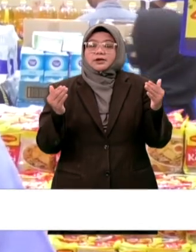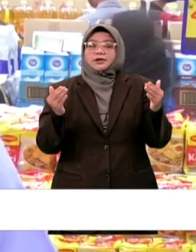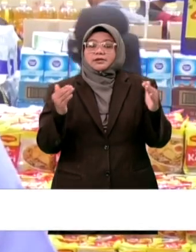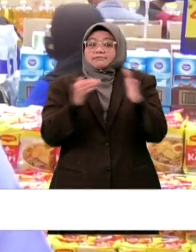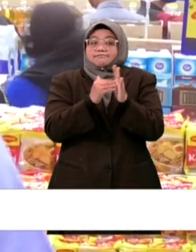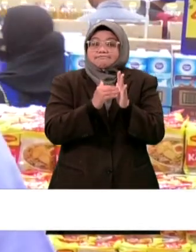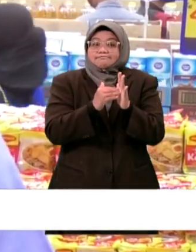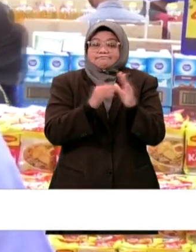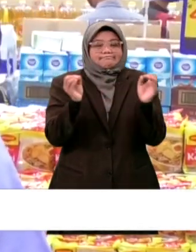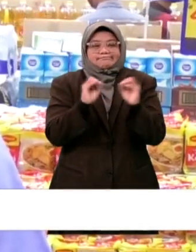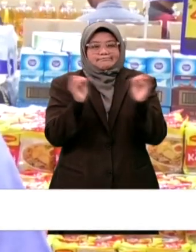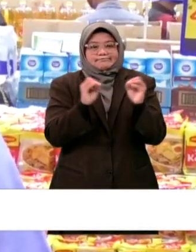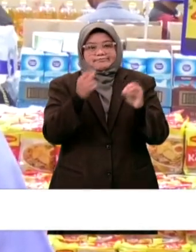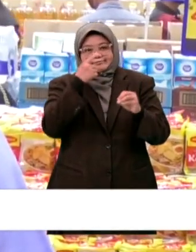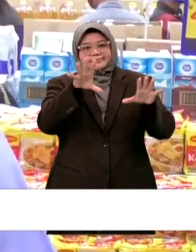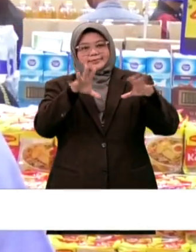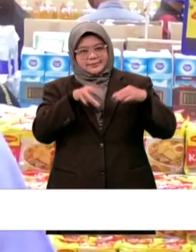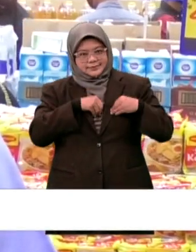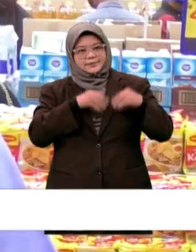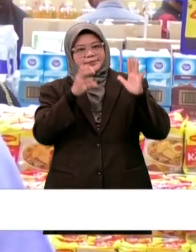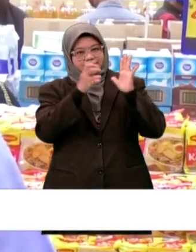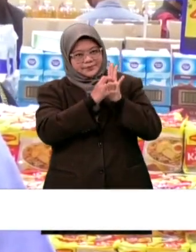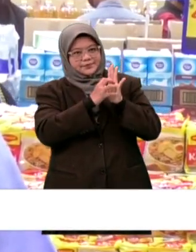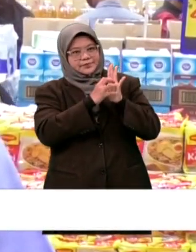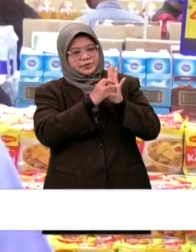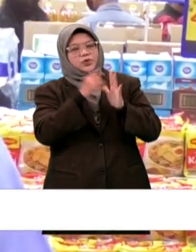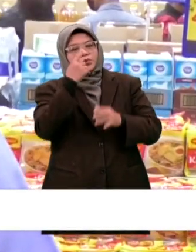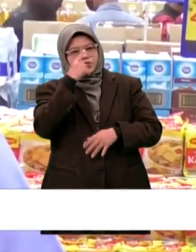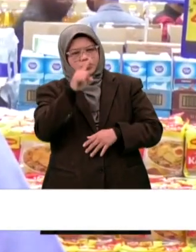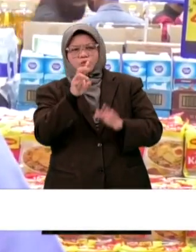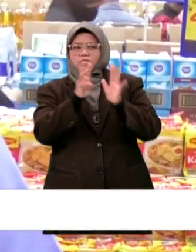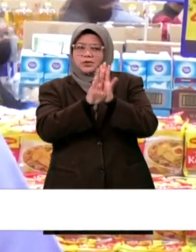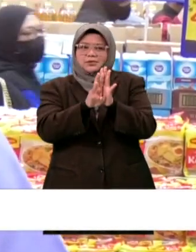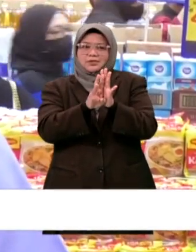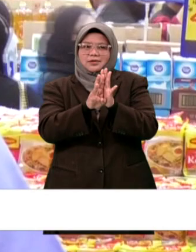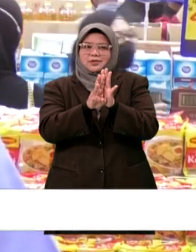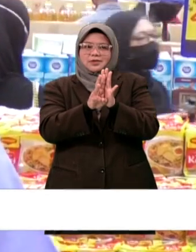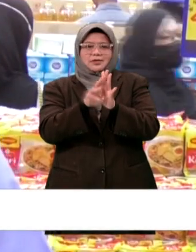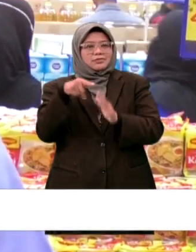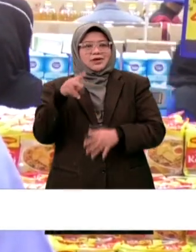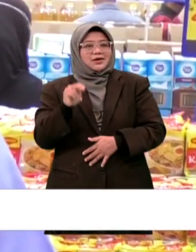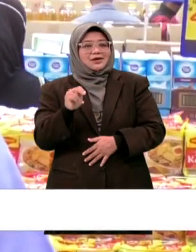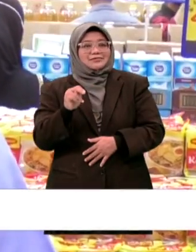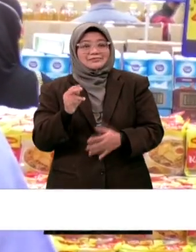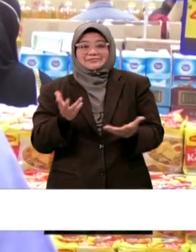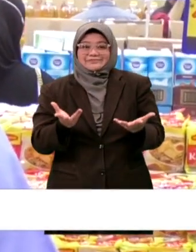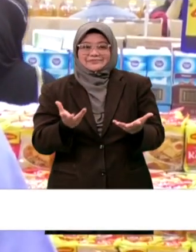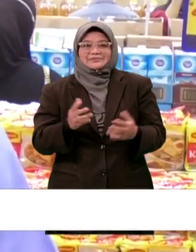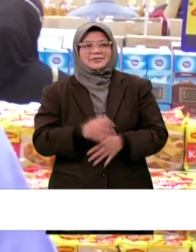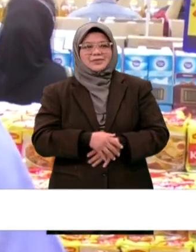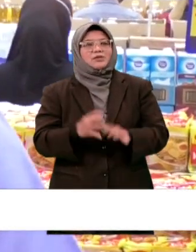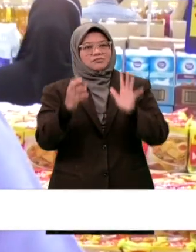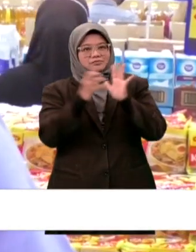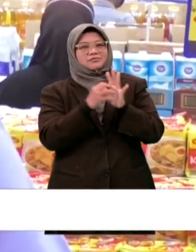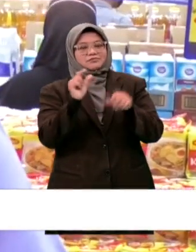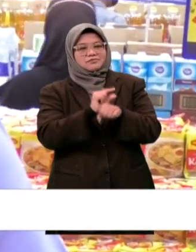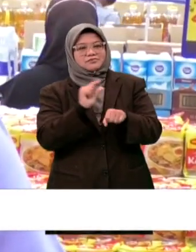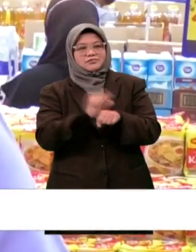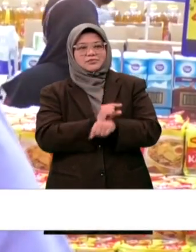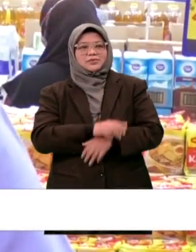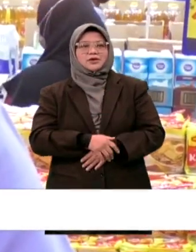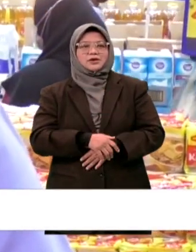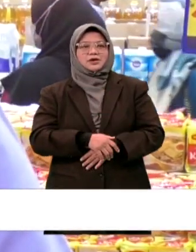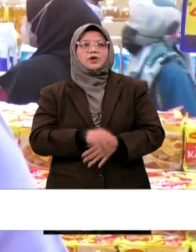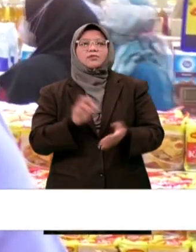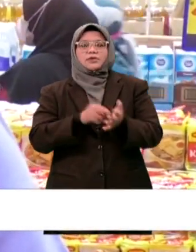menerima logo pas sebagai logo yang mewakili mungkin mewakili pernyataan ini adalah